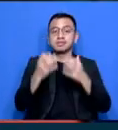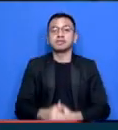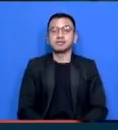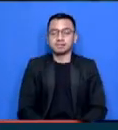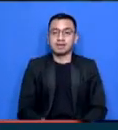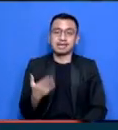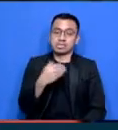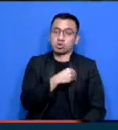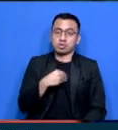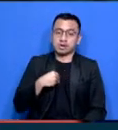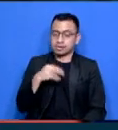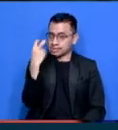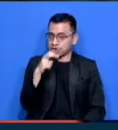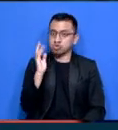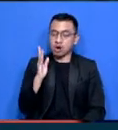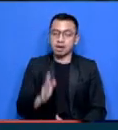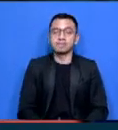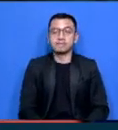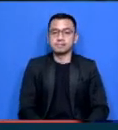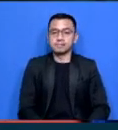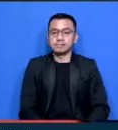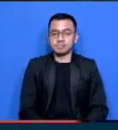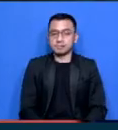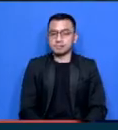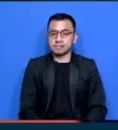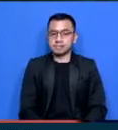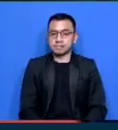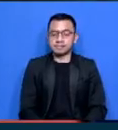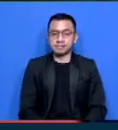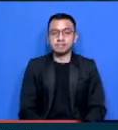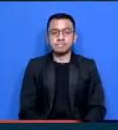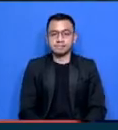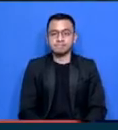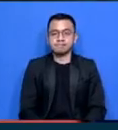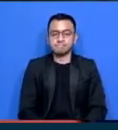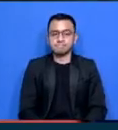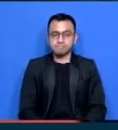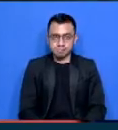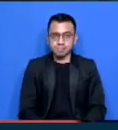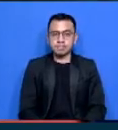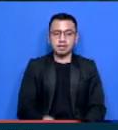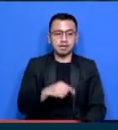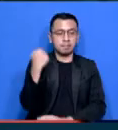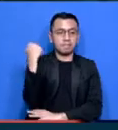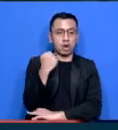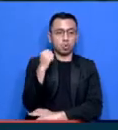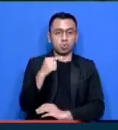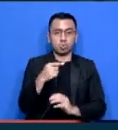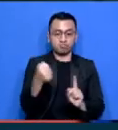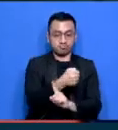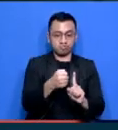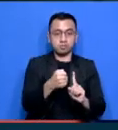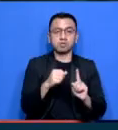dokter eh spesialis kedokteran jiwa tersebut mas terakhir pasal apa yang disangkakan kepada pelaku